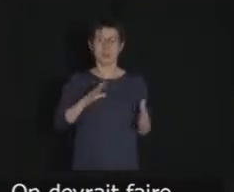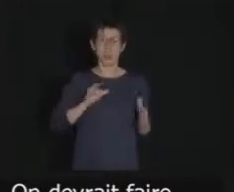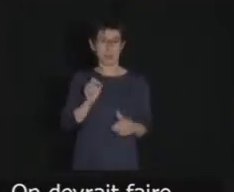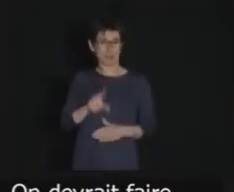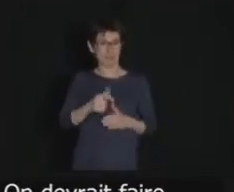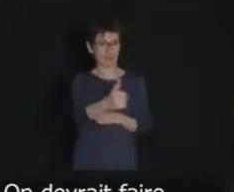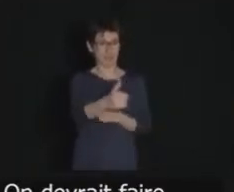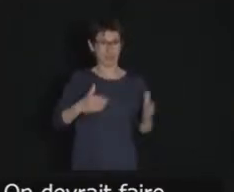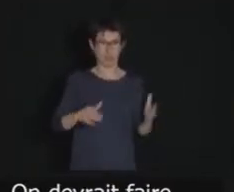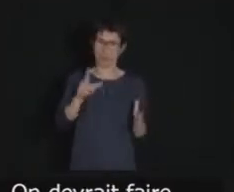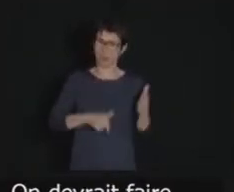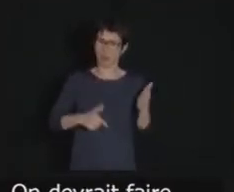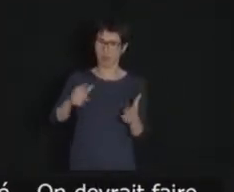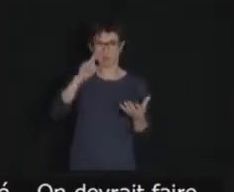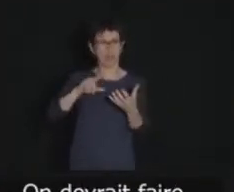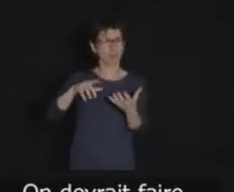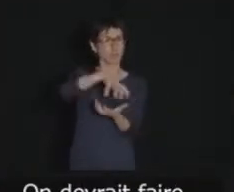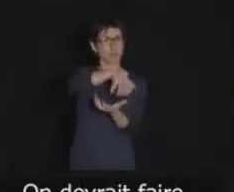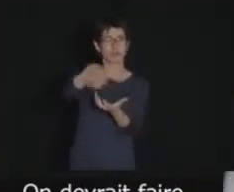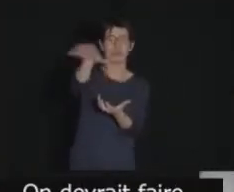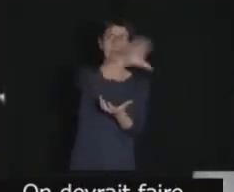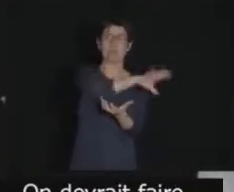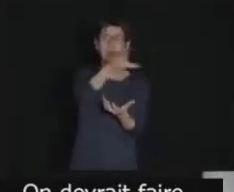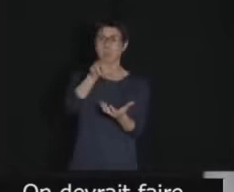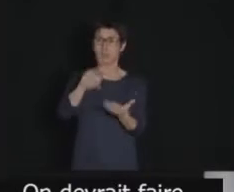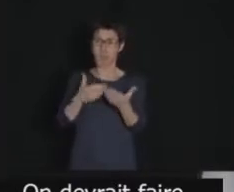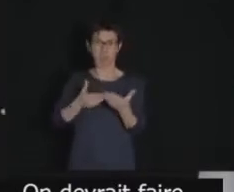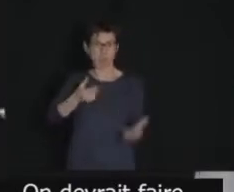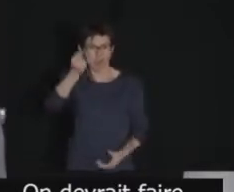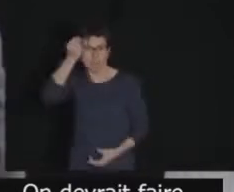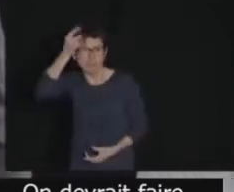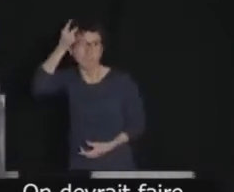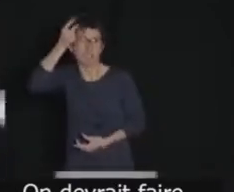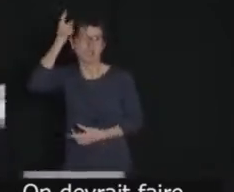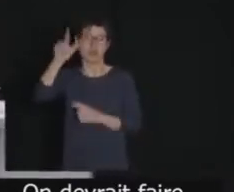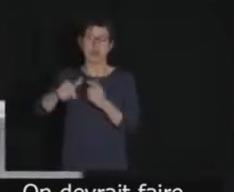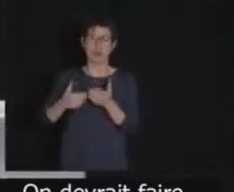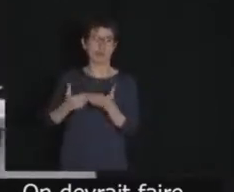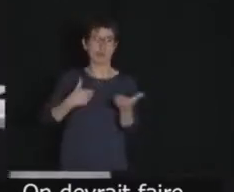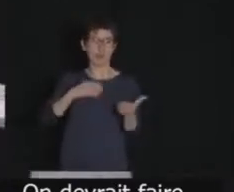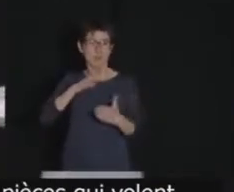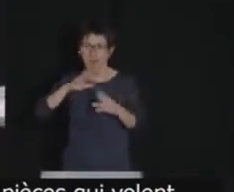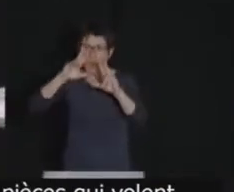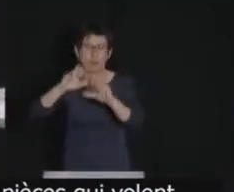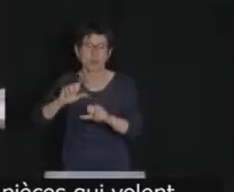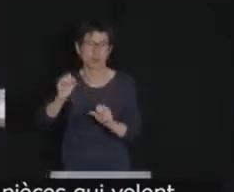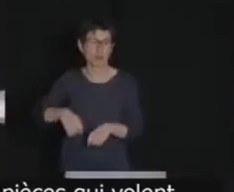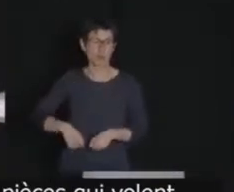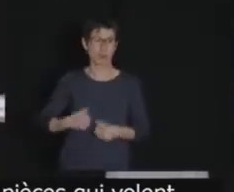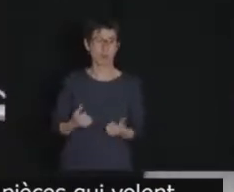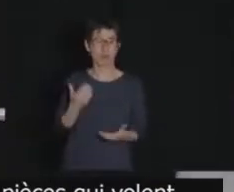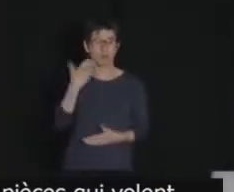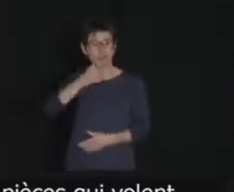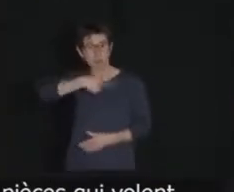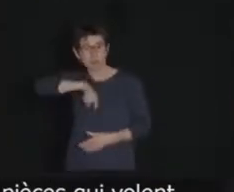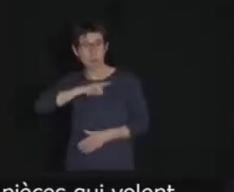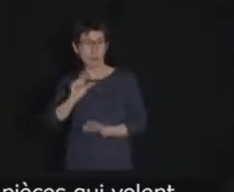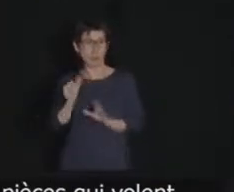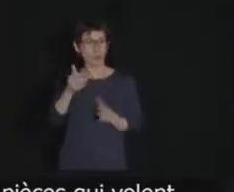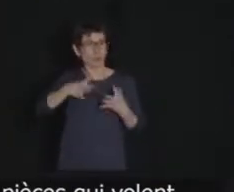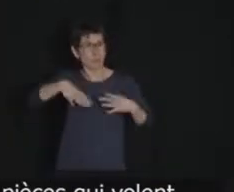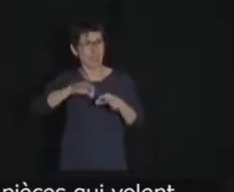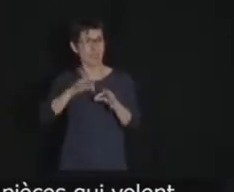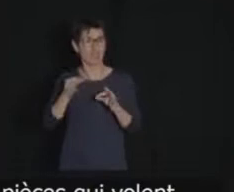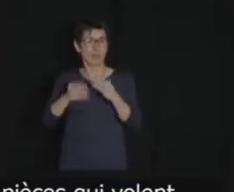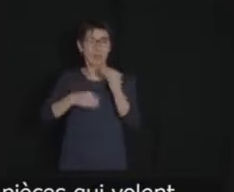comprenez? Quand vous avez un secteur qui accumule de l'intelligence, qui accumule du savoir-faire, qui nécessite qu'on aille plus loin dans ce que nous